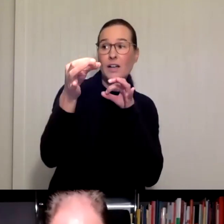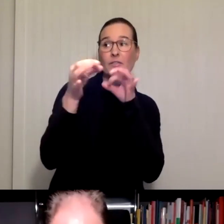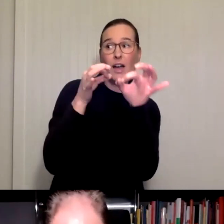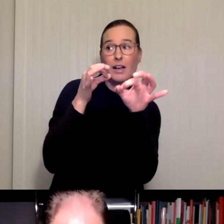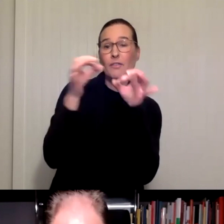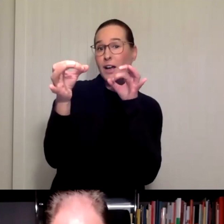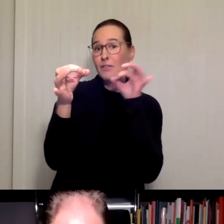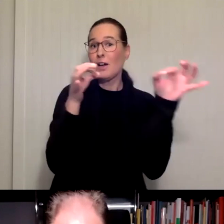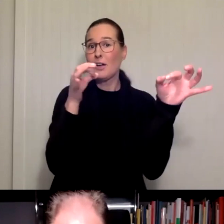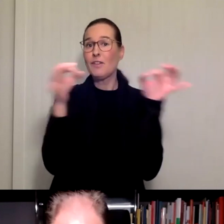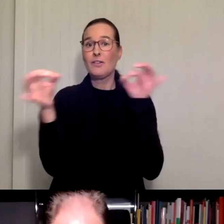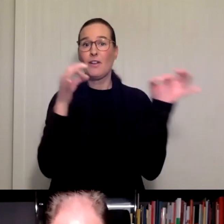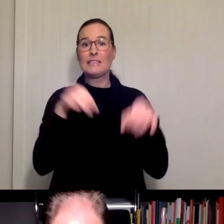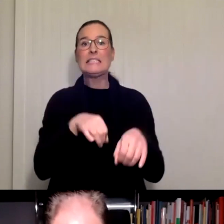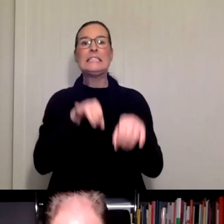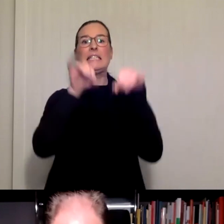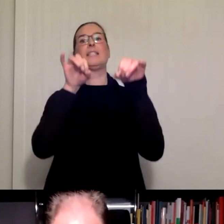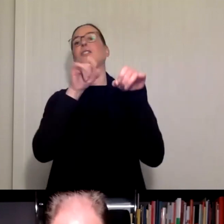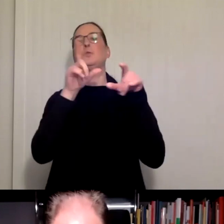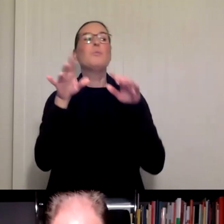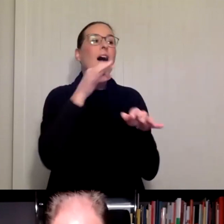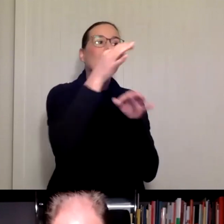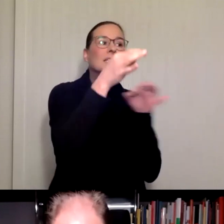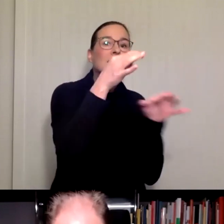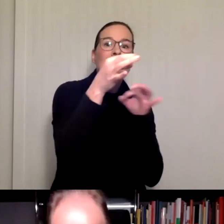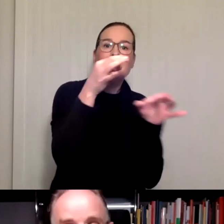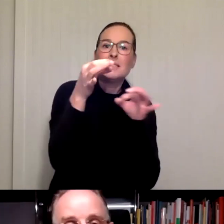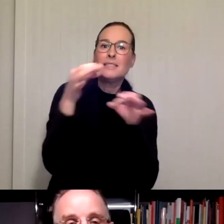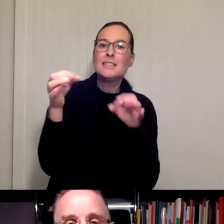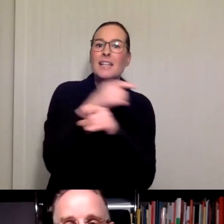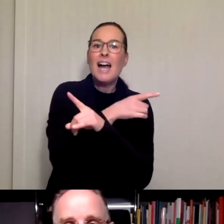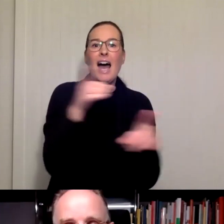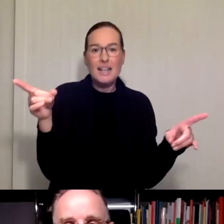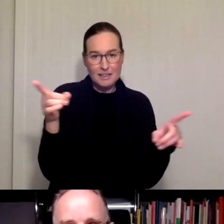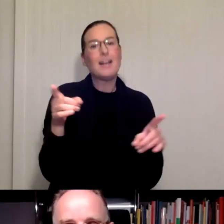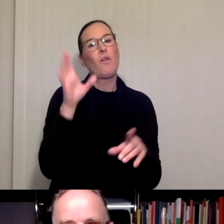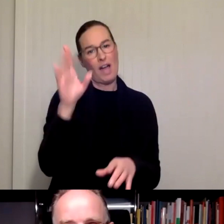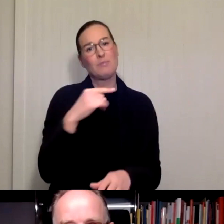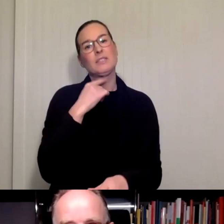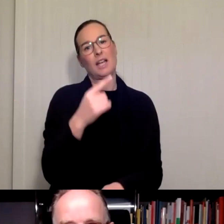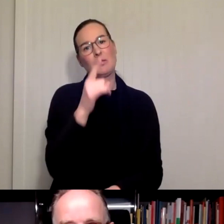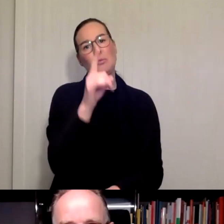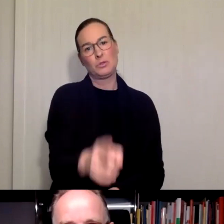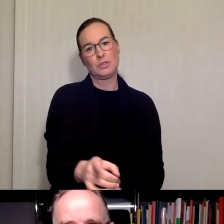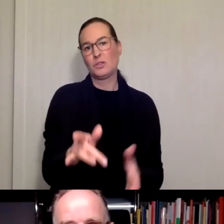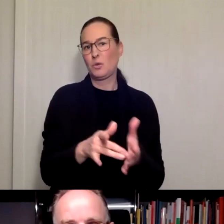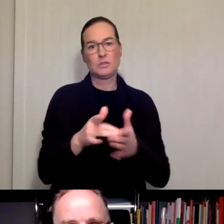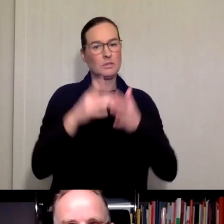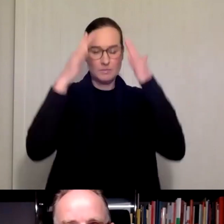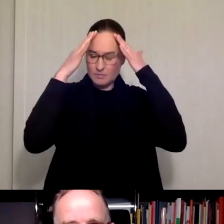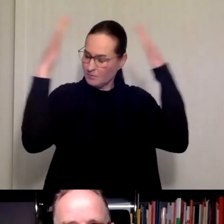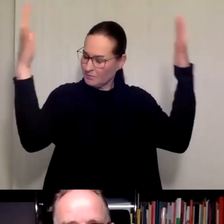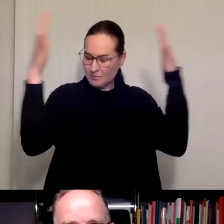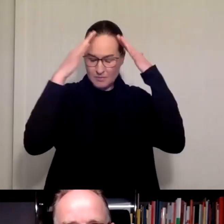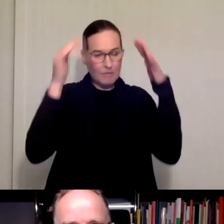durch Niedersachsen getingelt mit den Anfragen, die weiteren haben leider auch absagen müssen, weil sie Oberkante